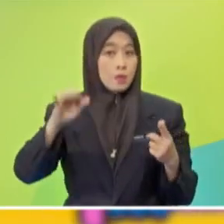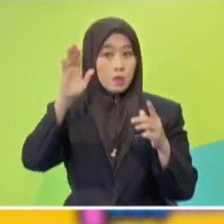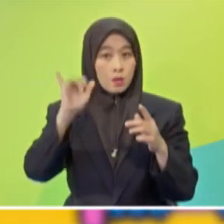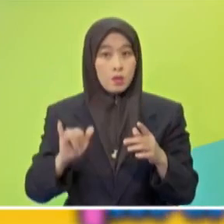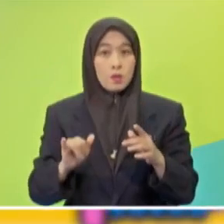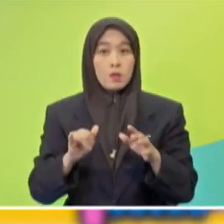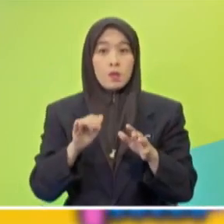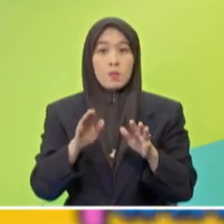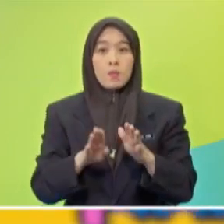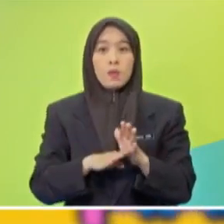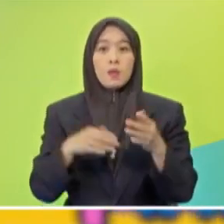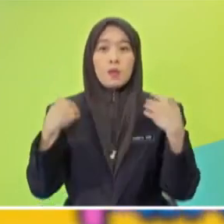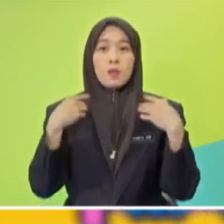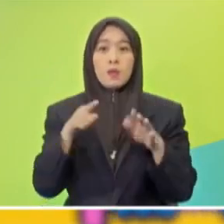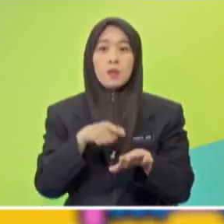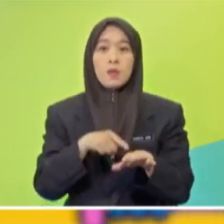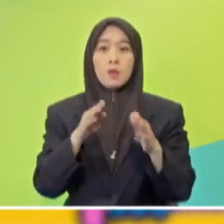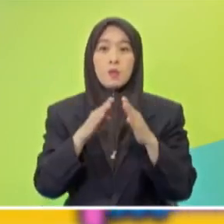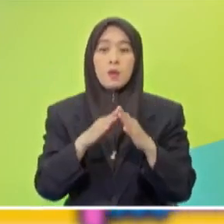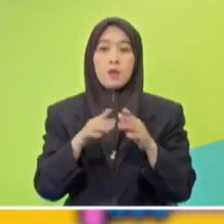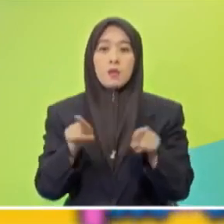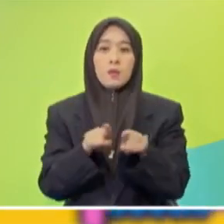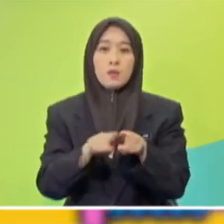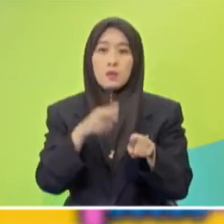nanti kita simak sama-sama